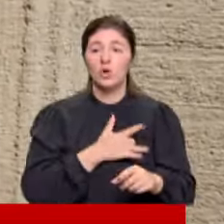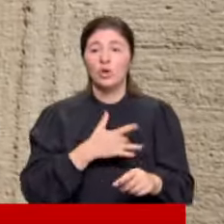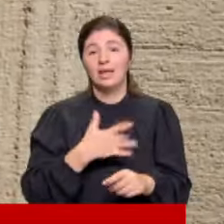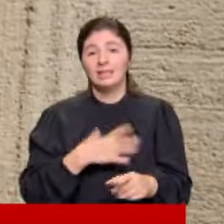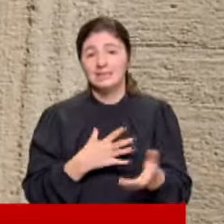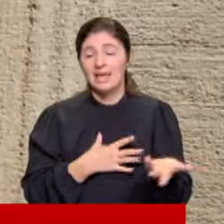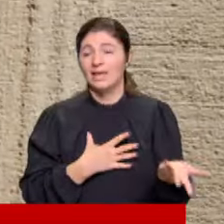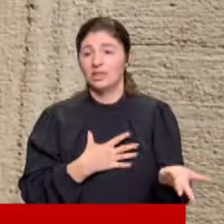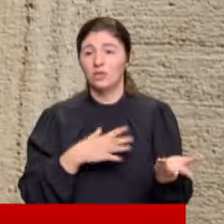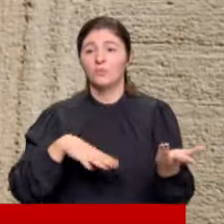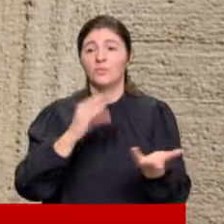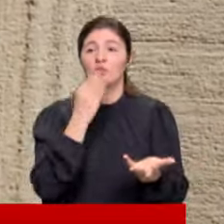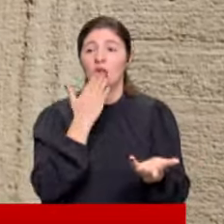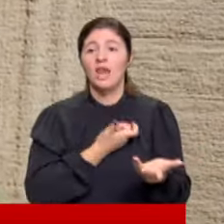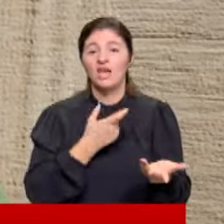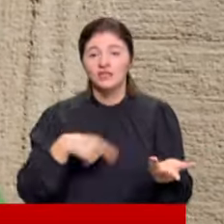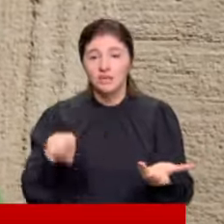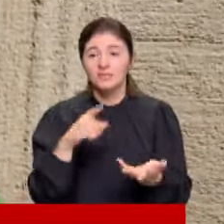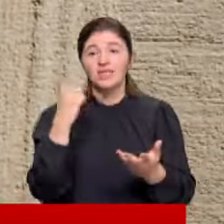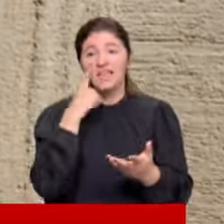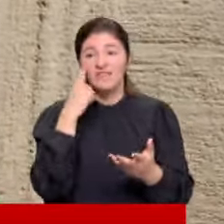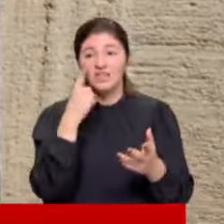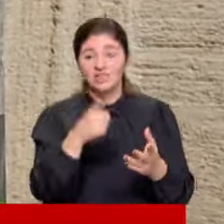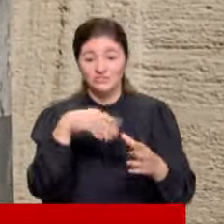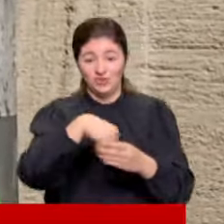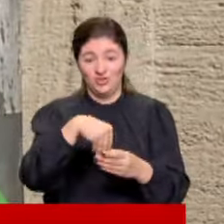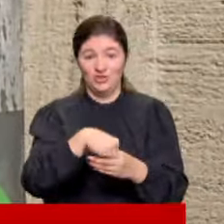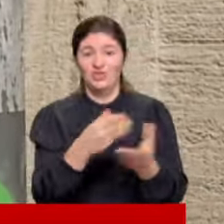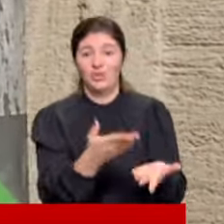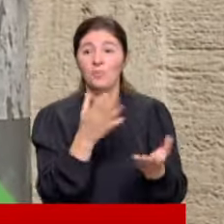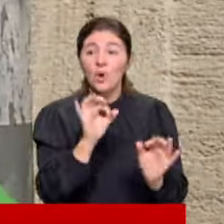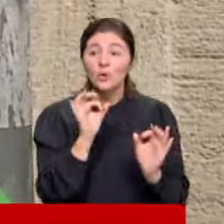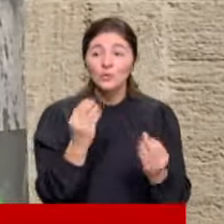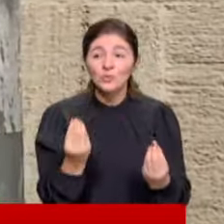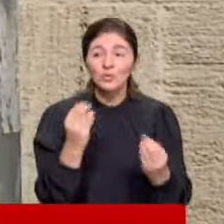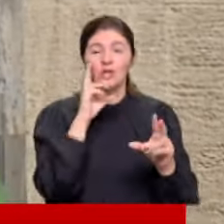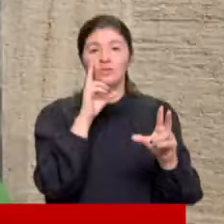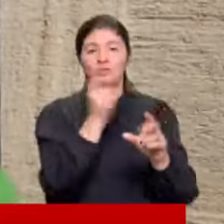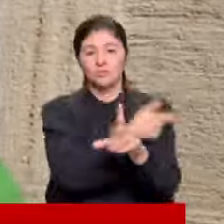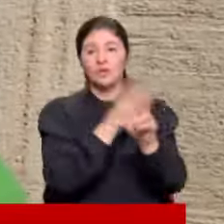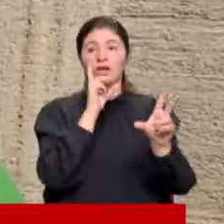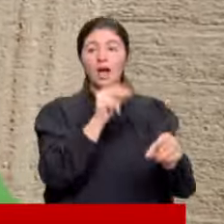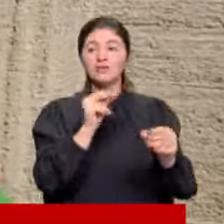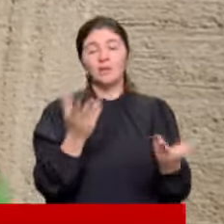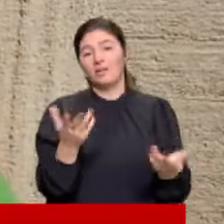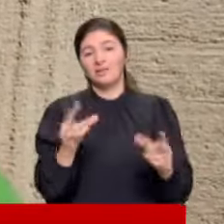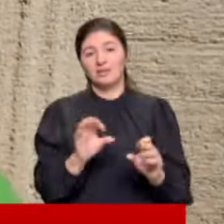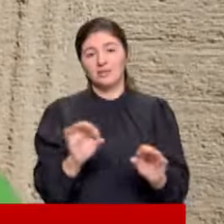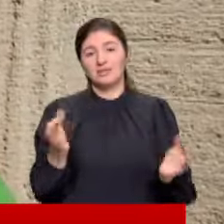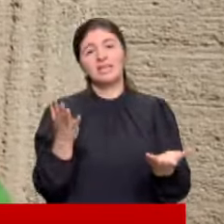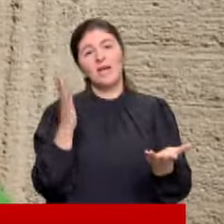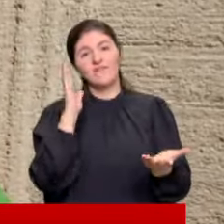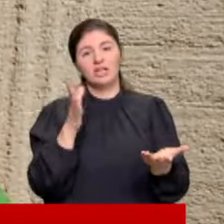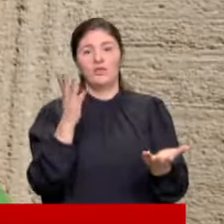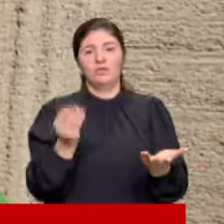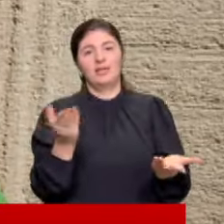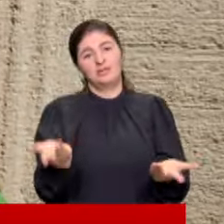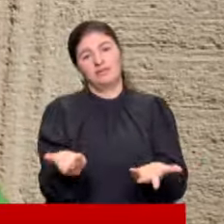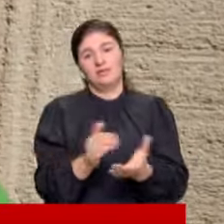isterdi ki bütün öğrencilerimiz devletimizin bünyesinde böyle yurtlarda kalabilsem yetersiz daha çok